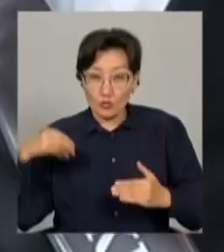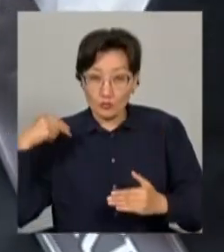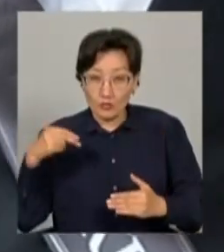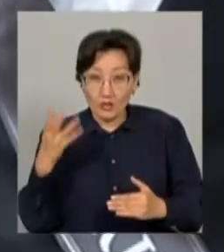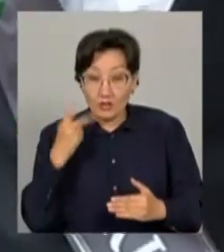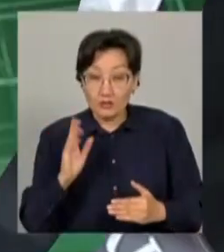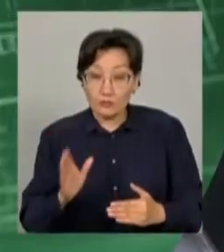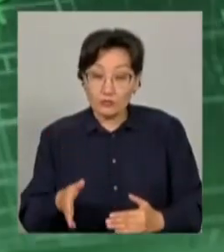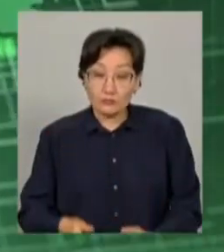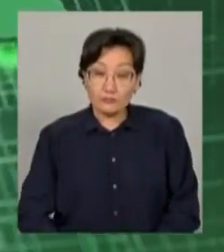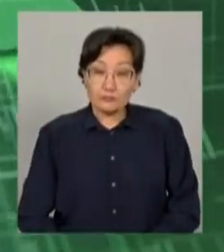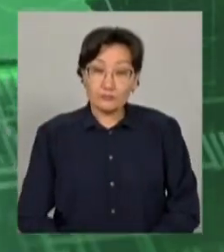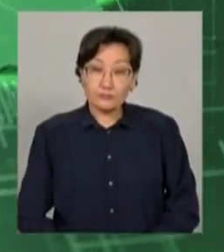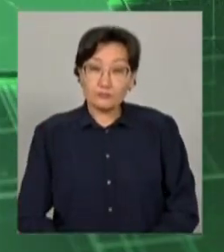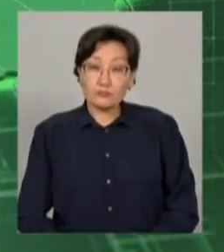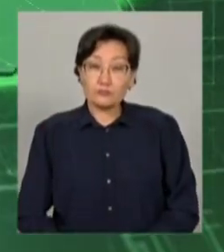соғылады?